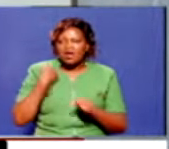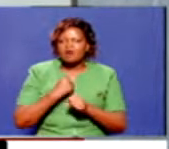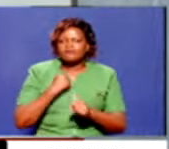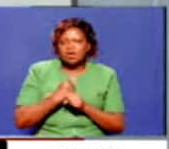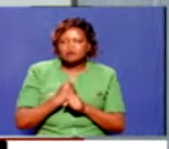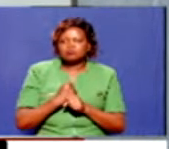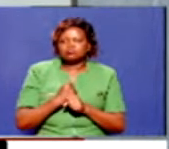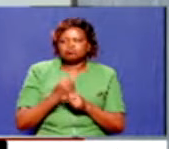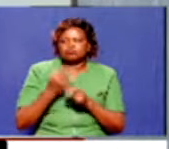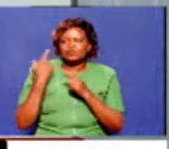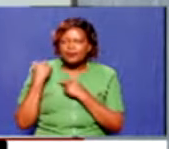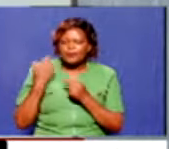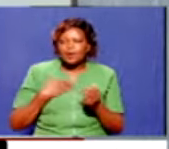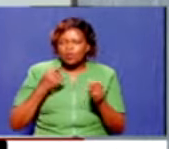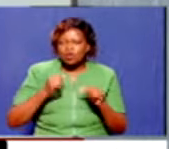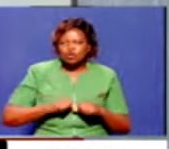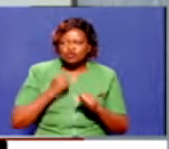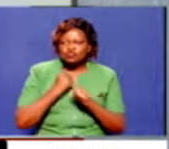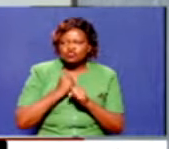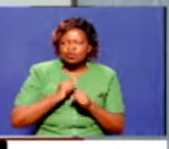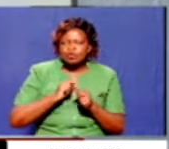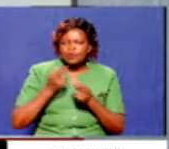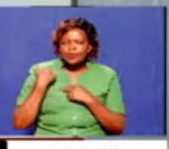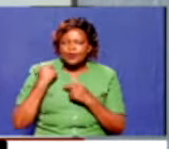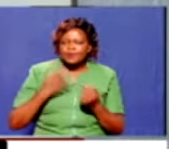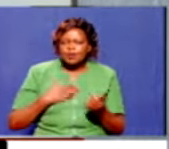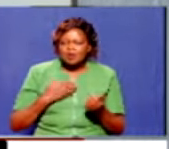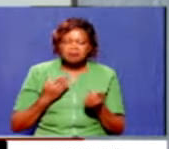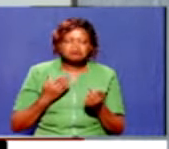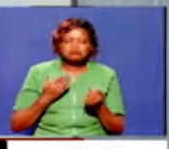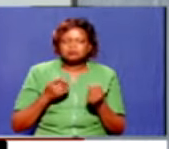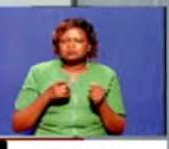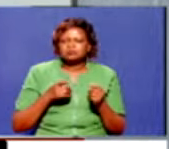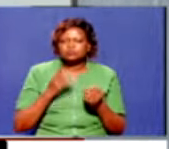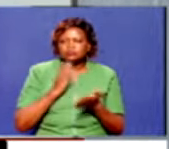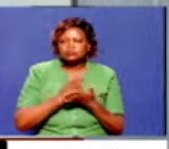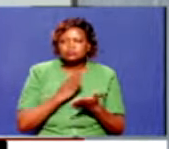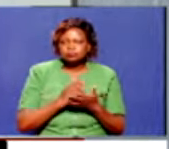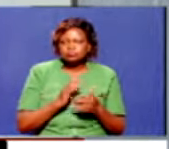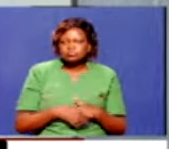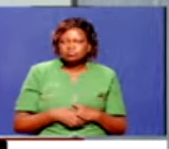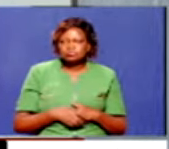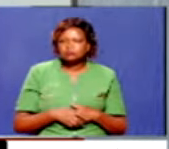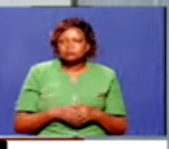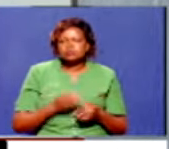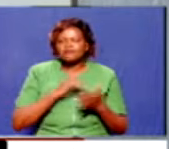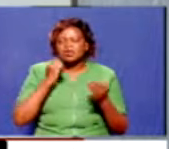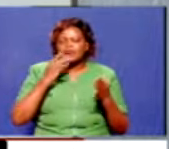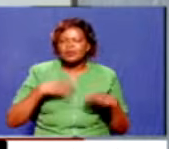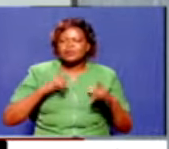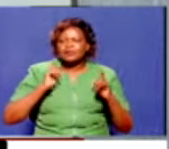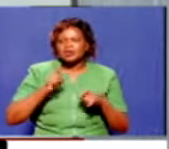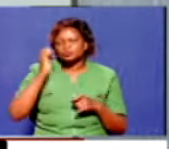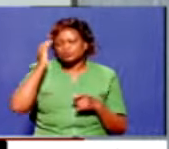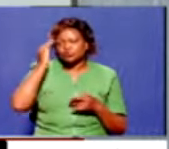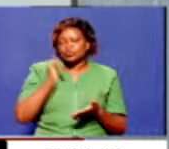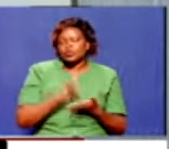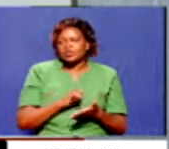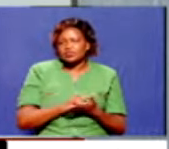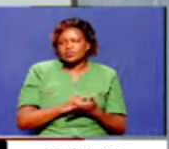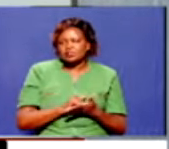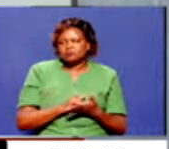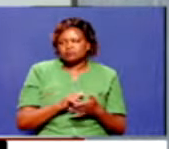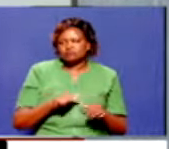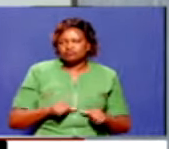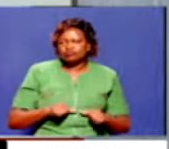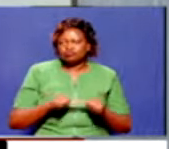part. Even after this, just for the record and for every Kenyan to know, is that consistently